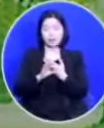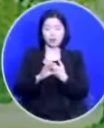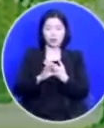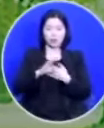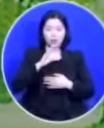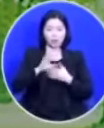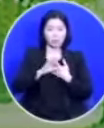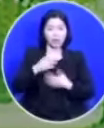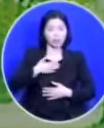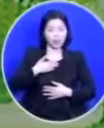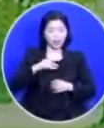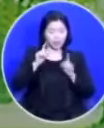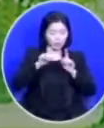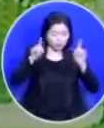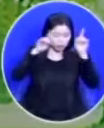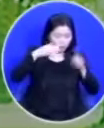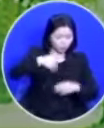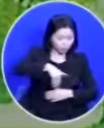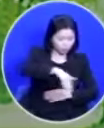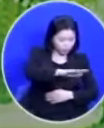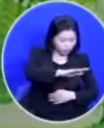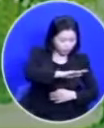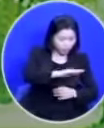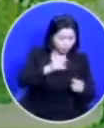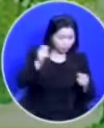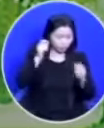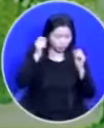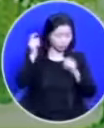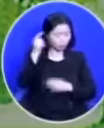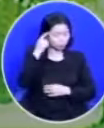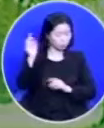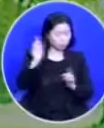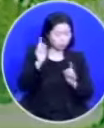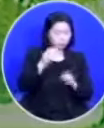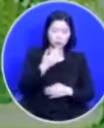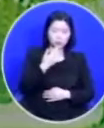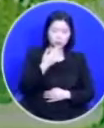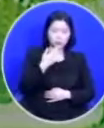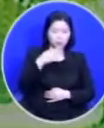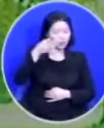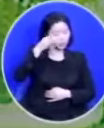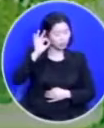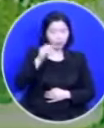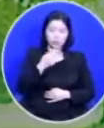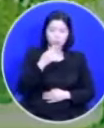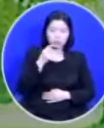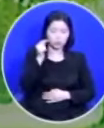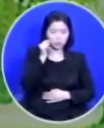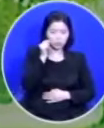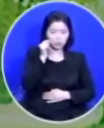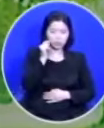지금 지옥 가는 길에 가고 있는데 정신이 없어요 깨닫지 못해요